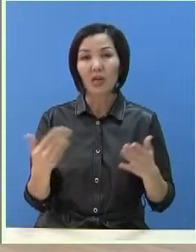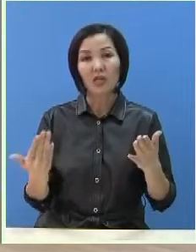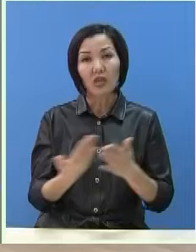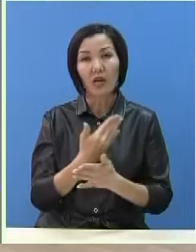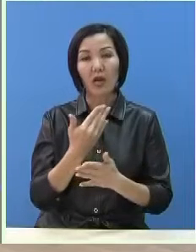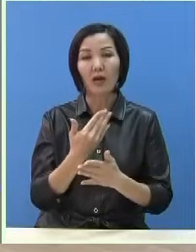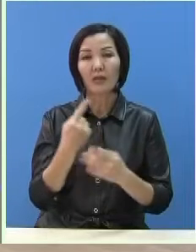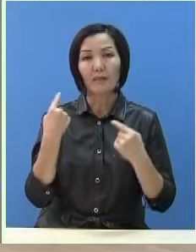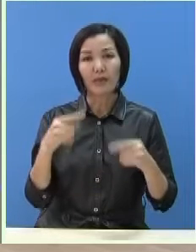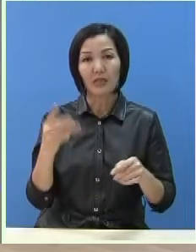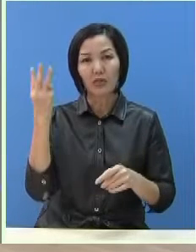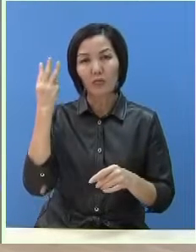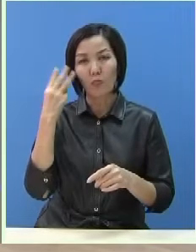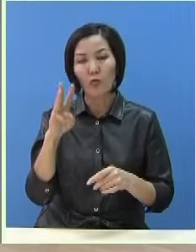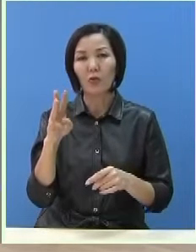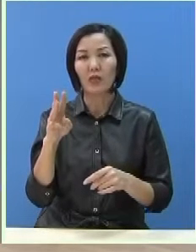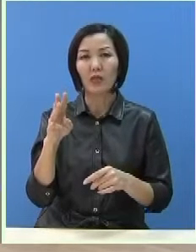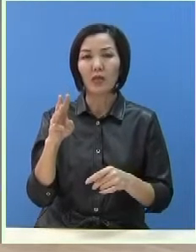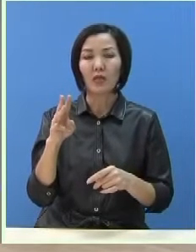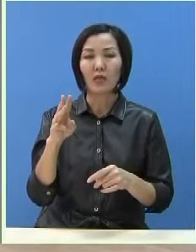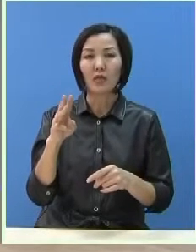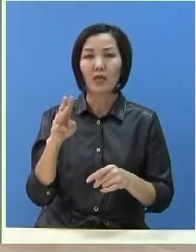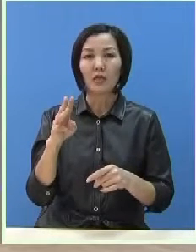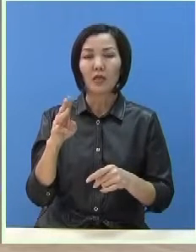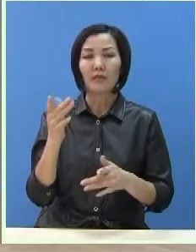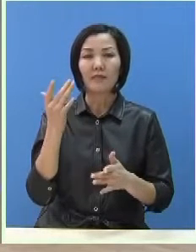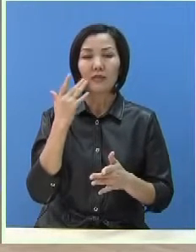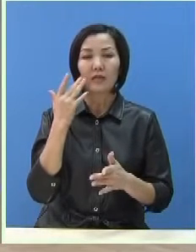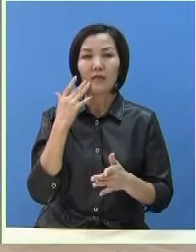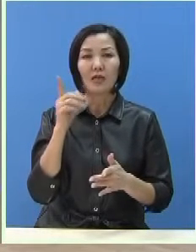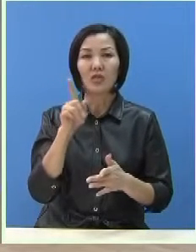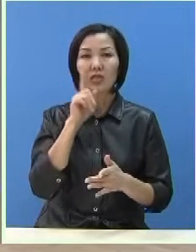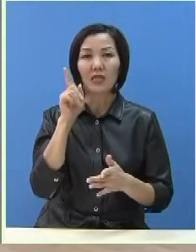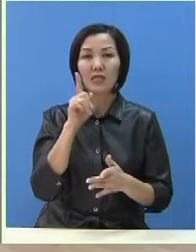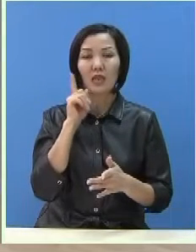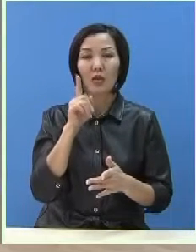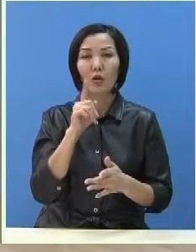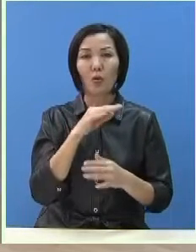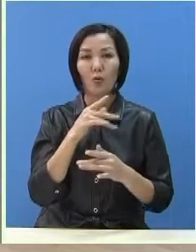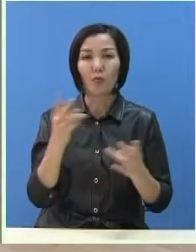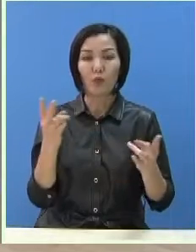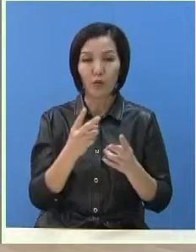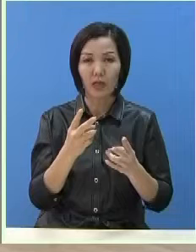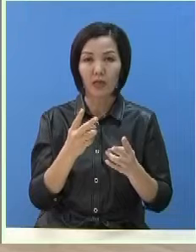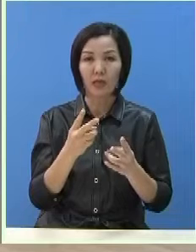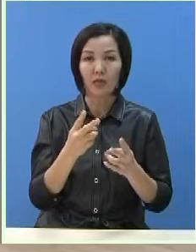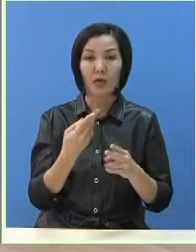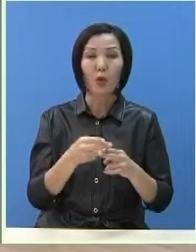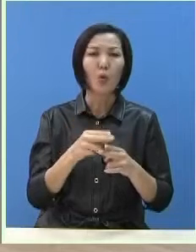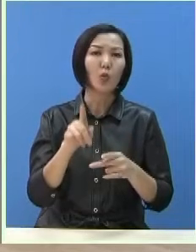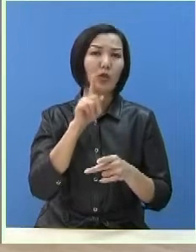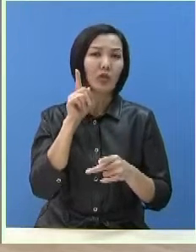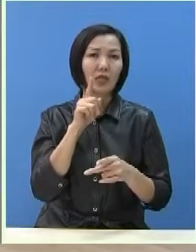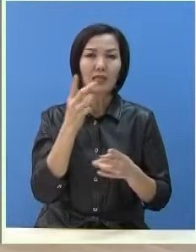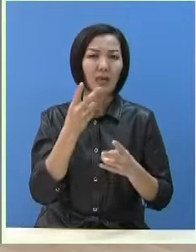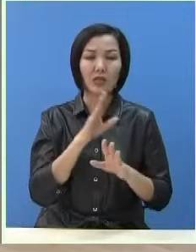көзқарастар, олардың ойлары ұтқыр, неғұрлым жасырақ басымдық болған дұрыс. Бірақ өте жас емес,